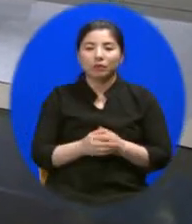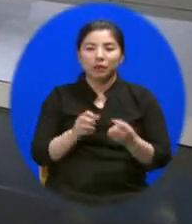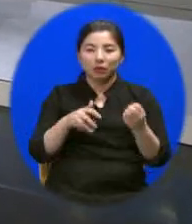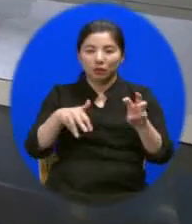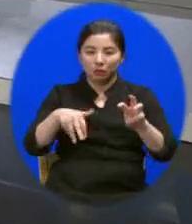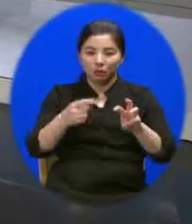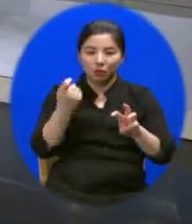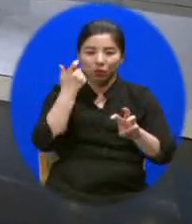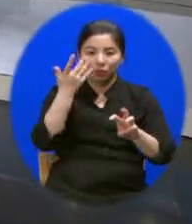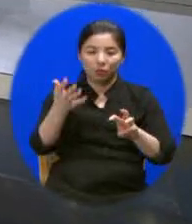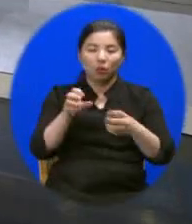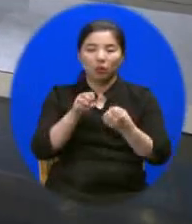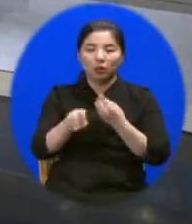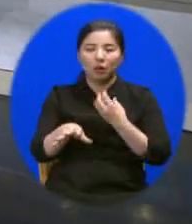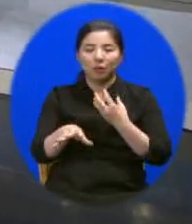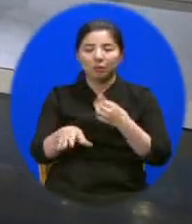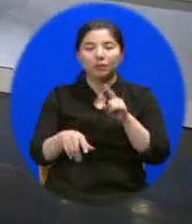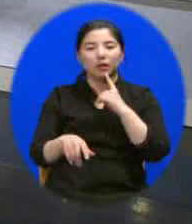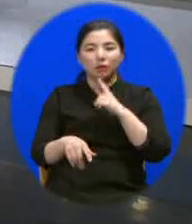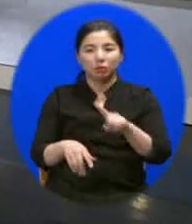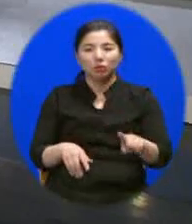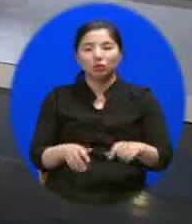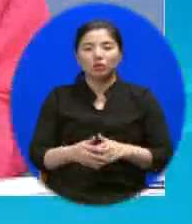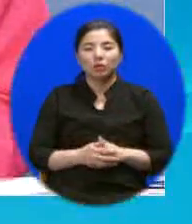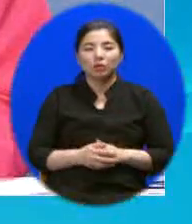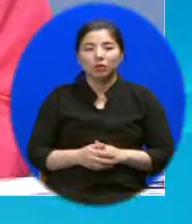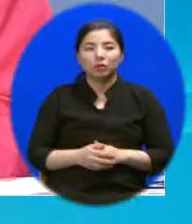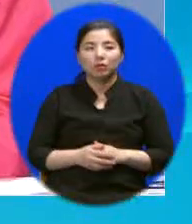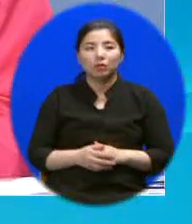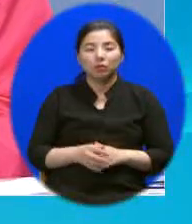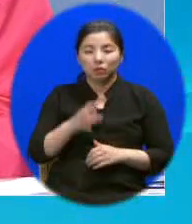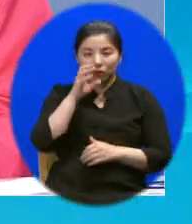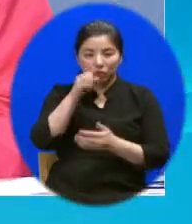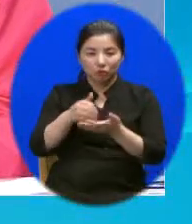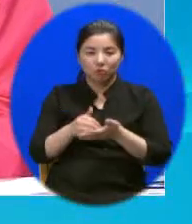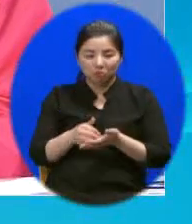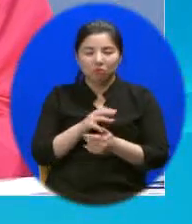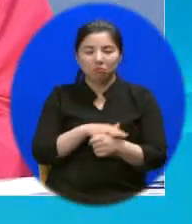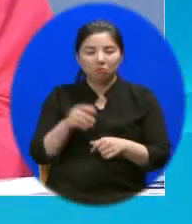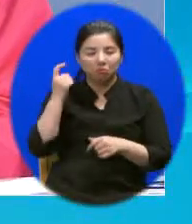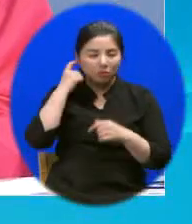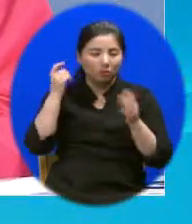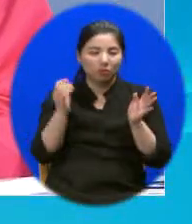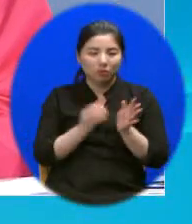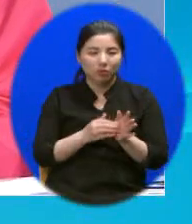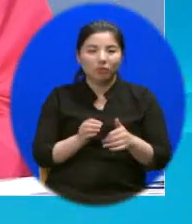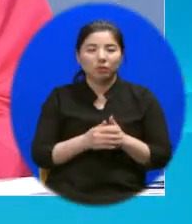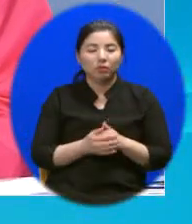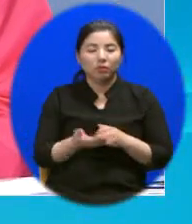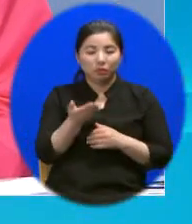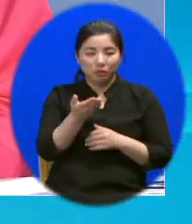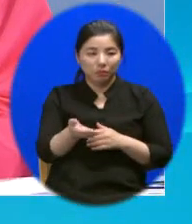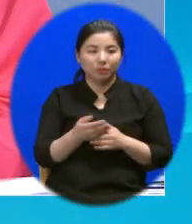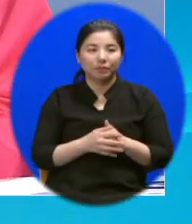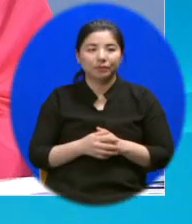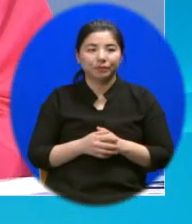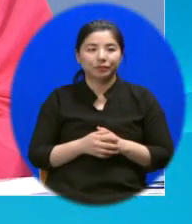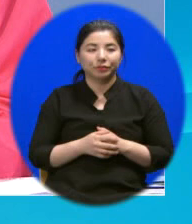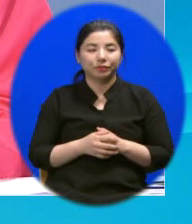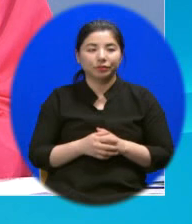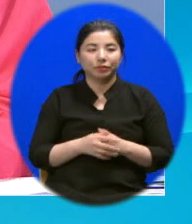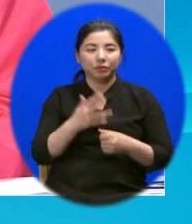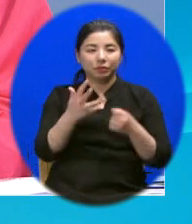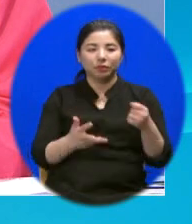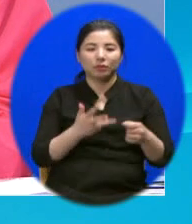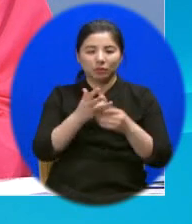30초 답변은 일본입니다 질문 해 주시죠 네 좋은 의견 잘 들었습니다 아 경우 께서는 그